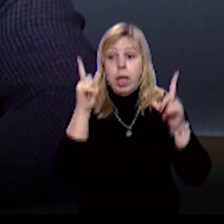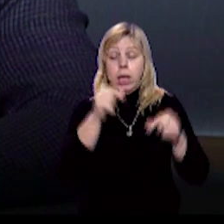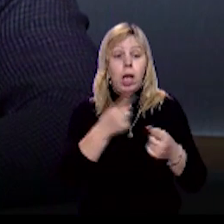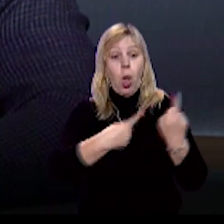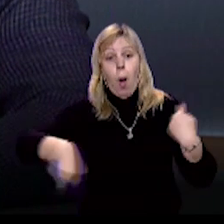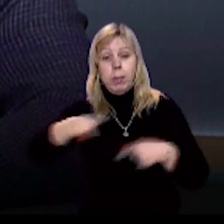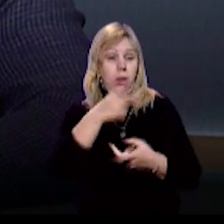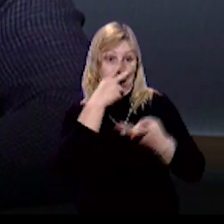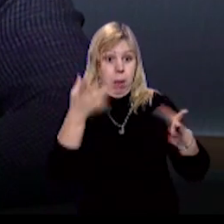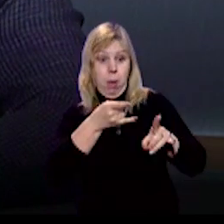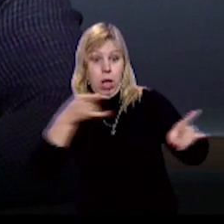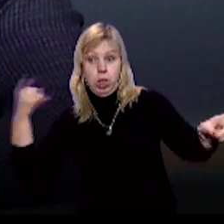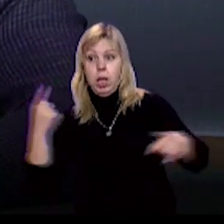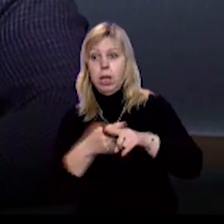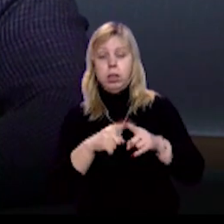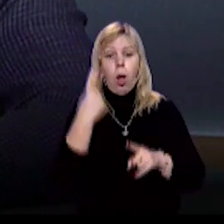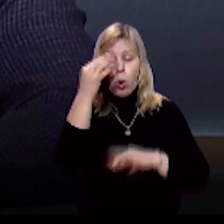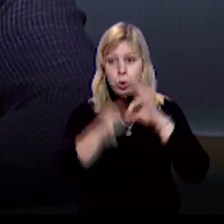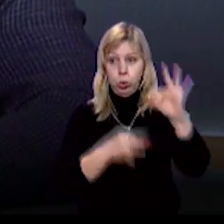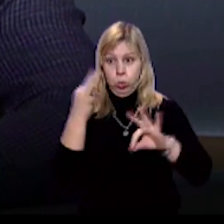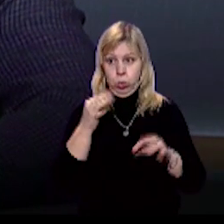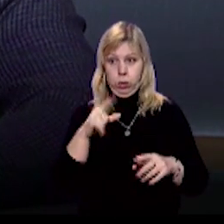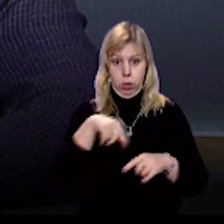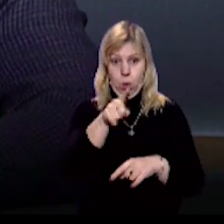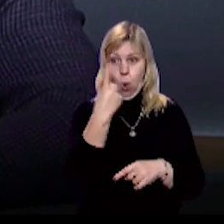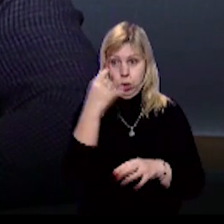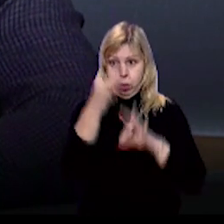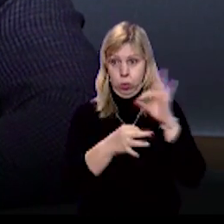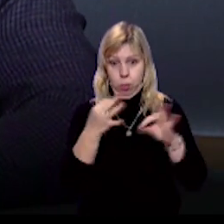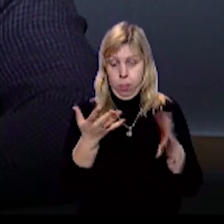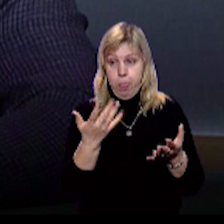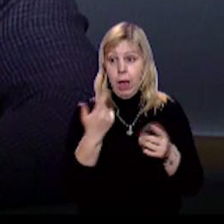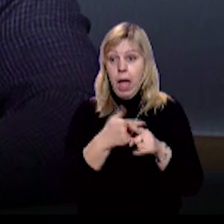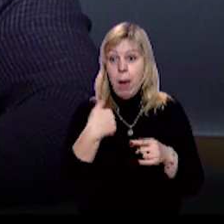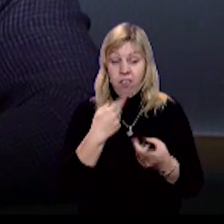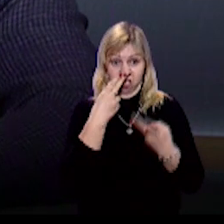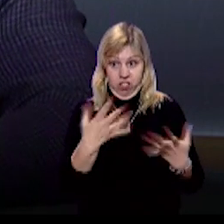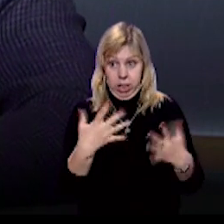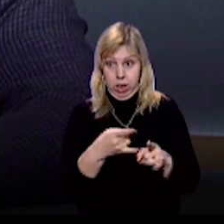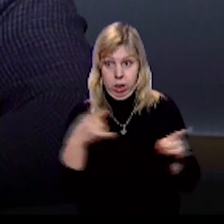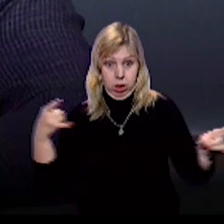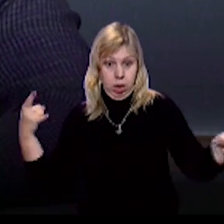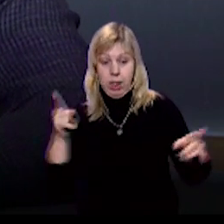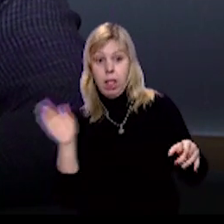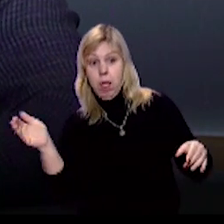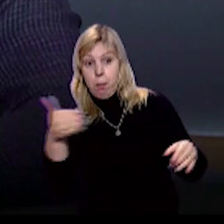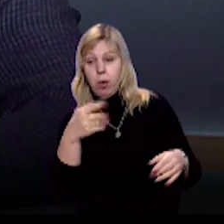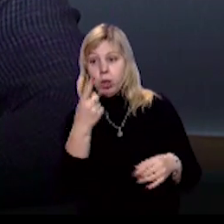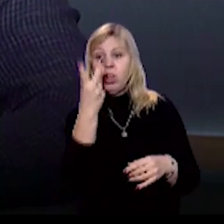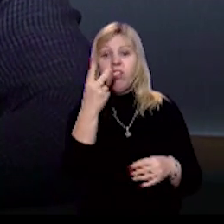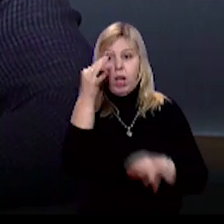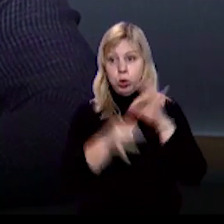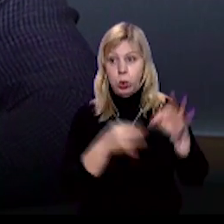обізні, ви їх не бачите, то це одну добу треба переходити кордон, одну добу. Якщо їх видно, вже там на повороті, це вже